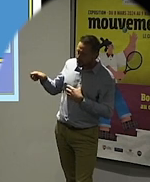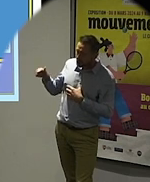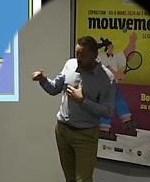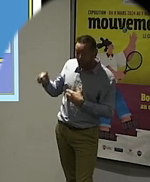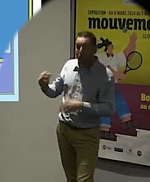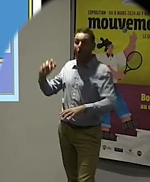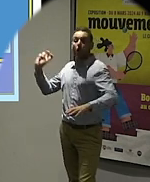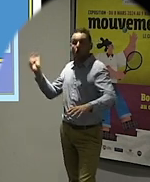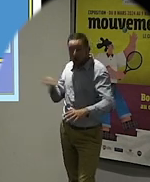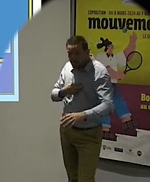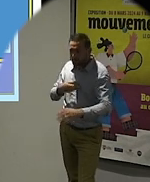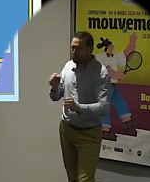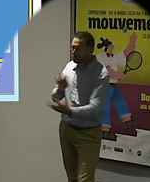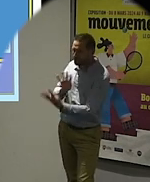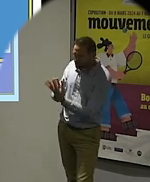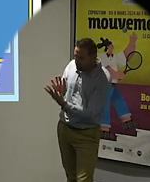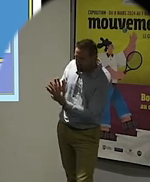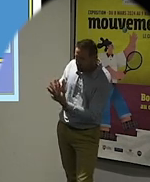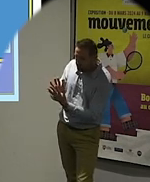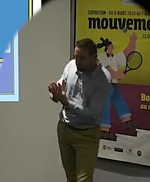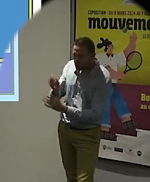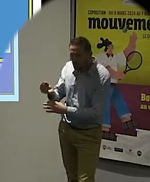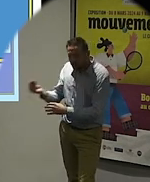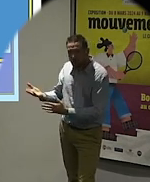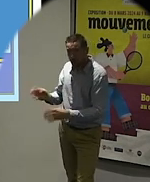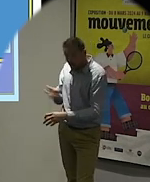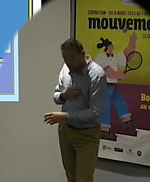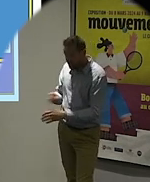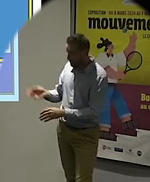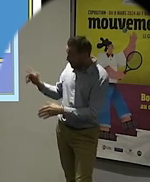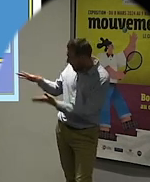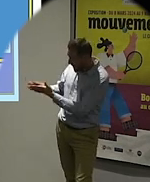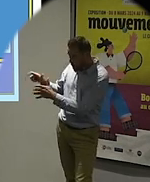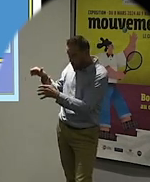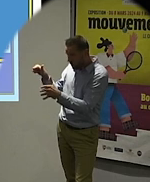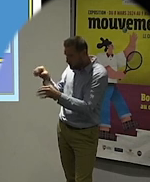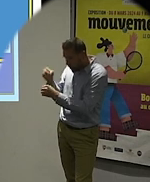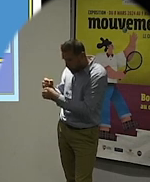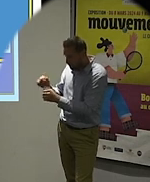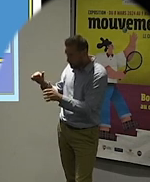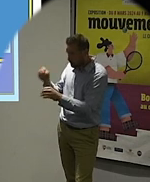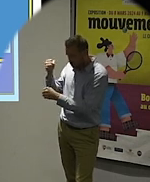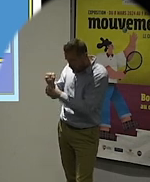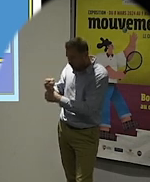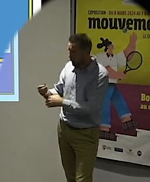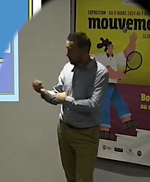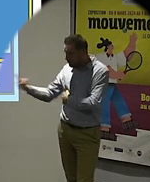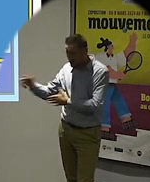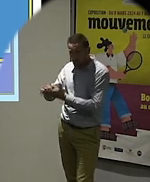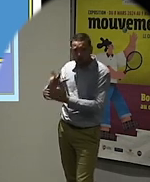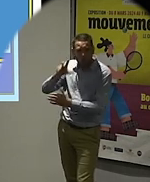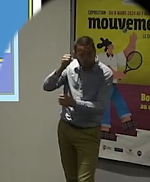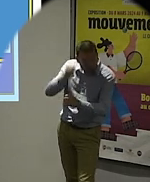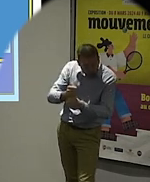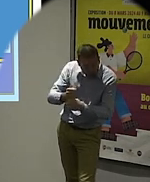avec ses enfants. Ses enfants, donc Thierry a 60 ans, ses enfants qui ont 30 ans aujourd'hui. Pour lui, il avait